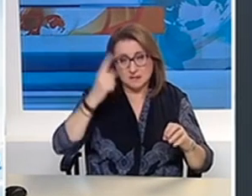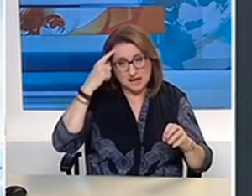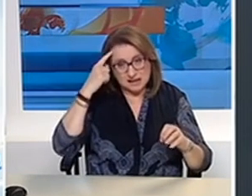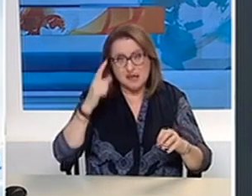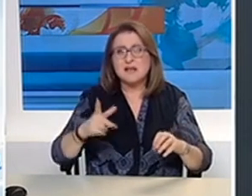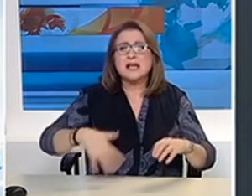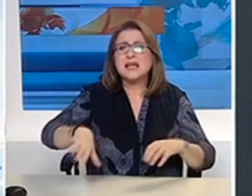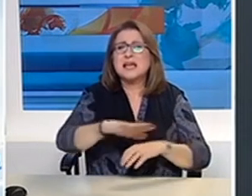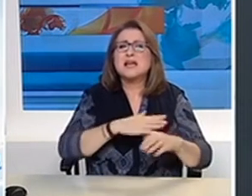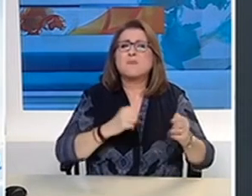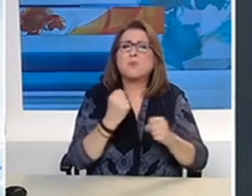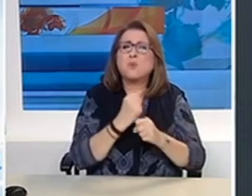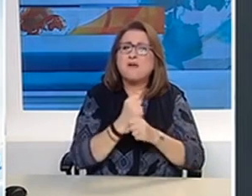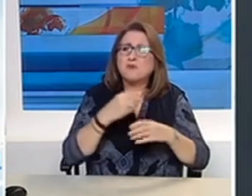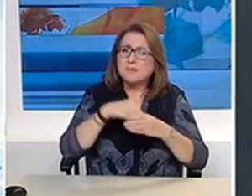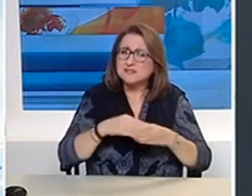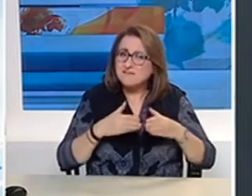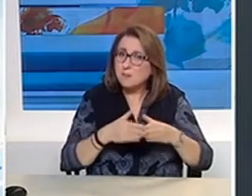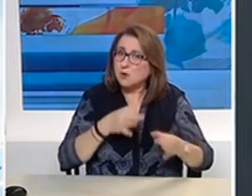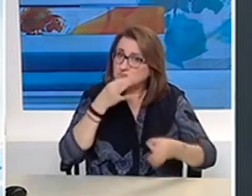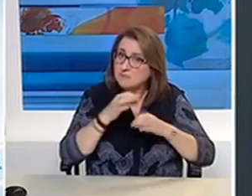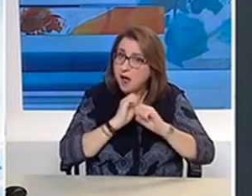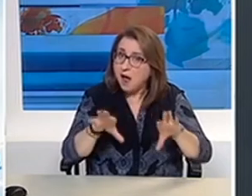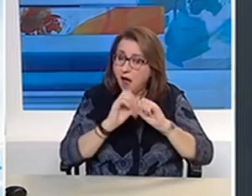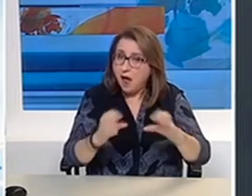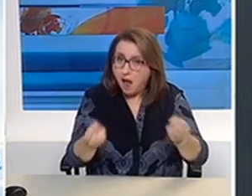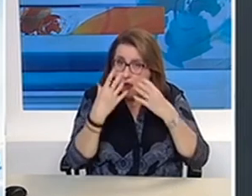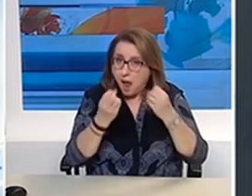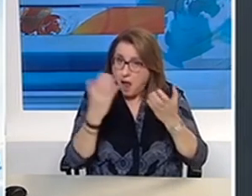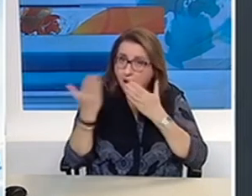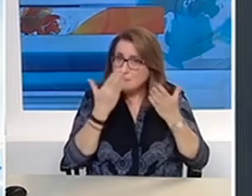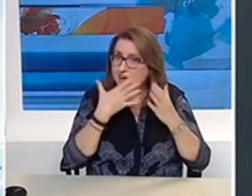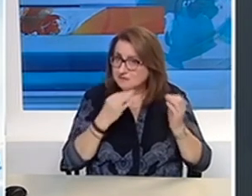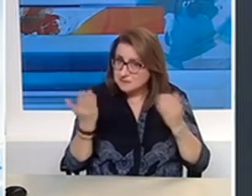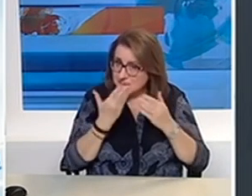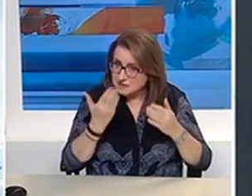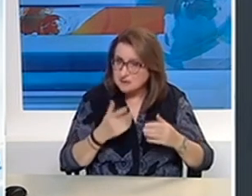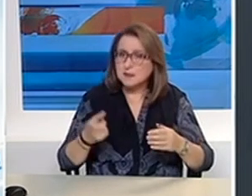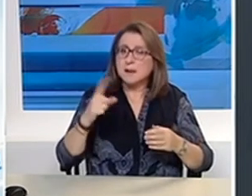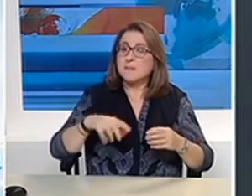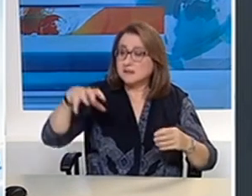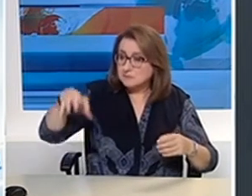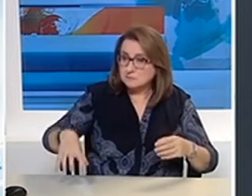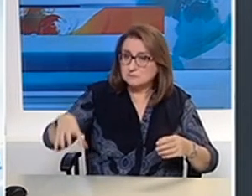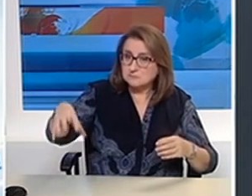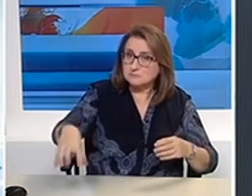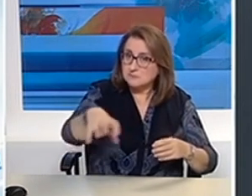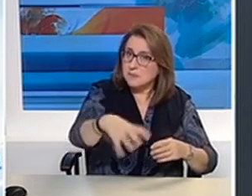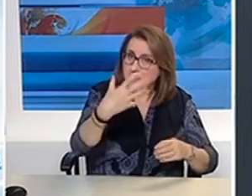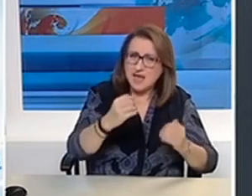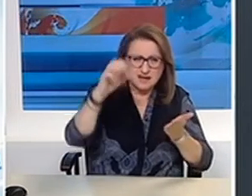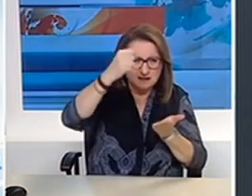των πληρωμάτων, την εφαρμογή κανόνων ατομικής υγιεινής και προστασίας και την ύπαρξη σταθμών αντισηπτικών σε διάφορα σημεία του